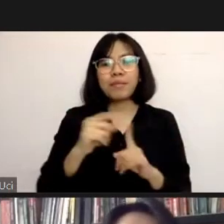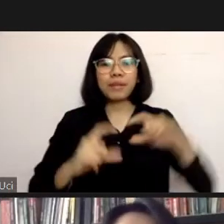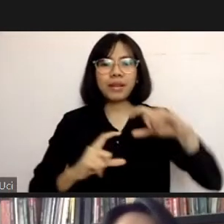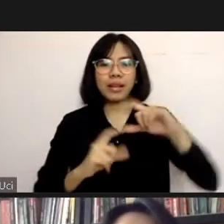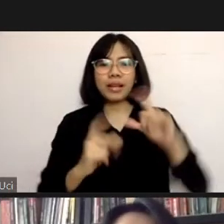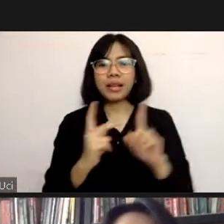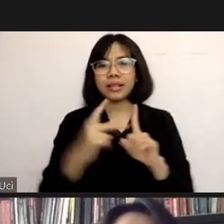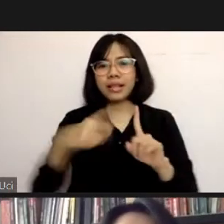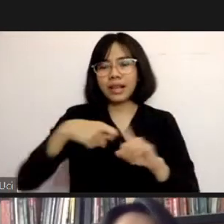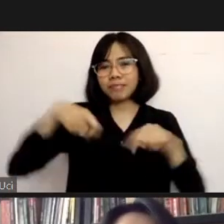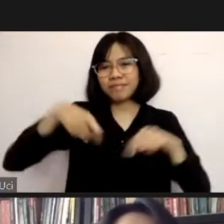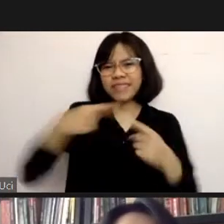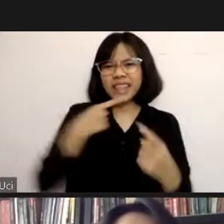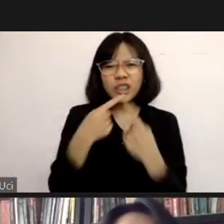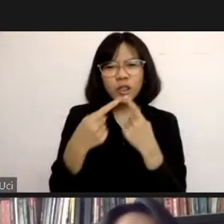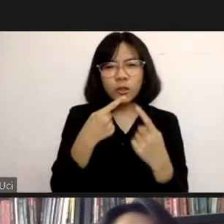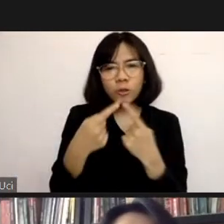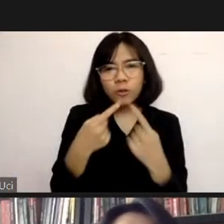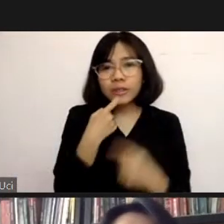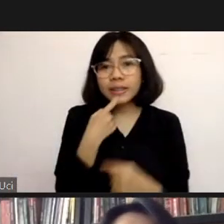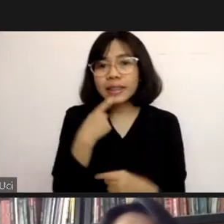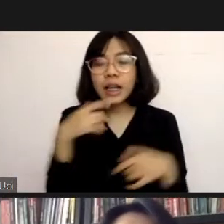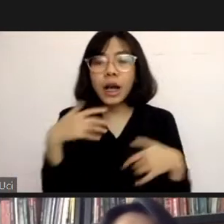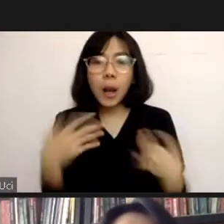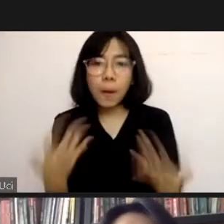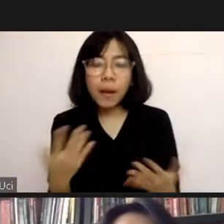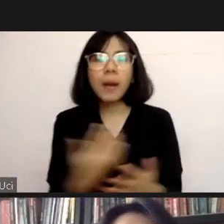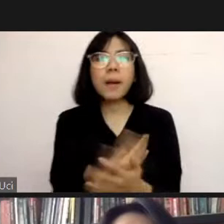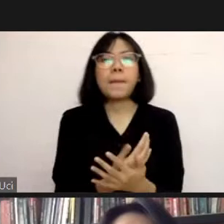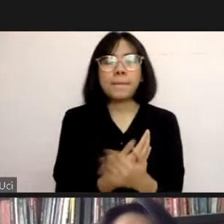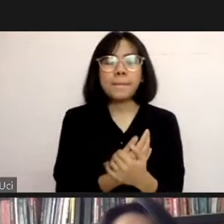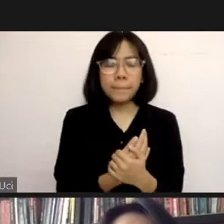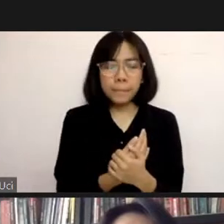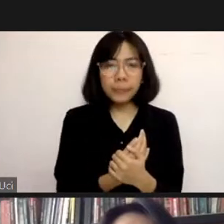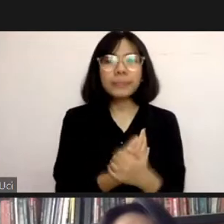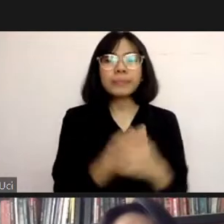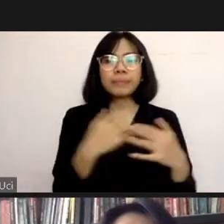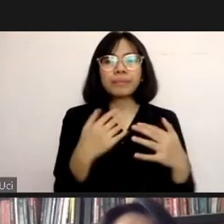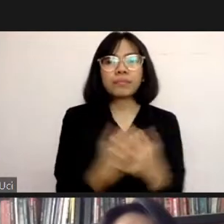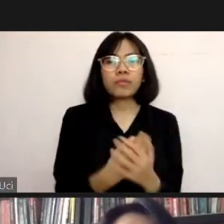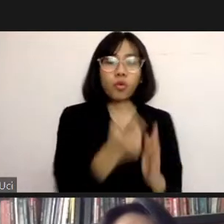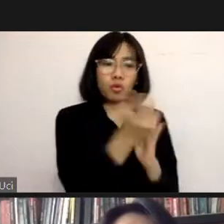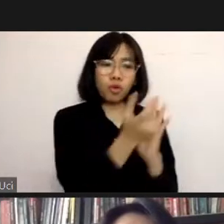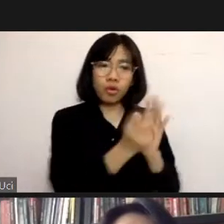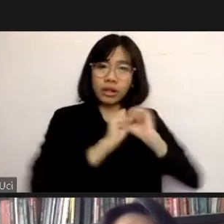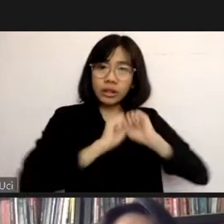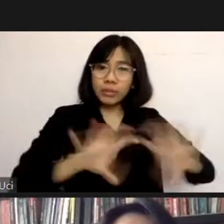ini mengangkat topik mengenai ruang gerak masyarakat sipil sesudah Undang-Undang Cipta Kerja.